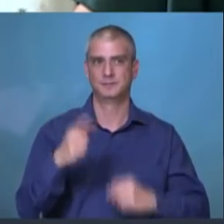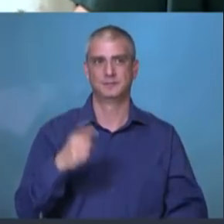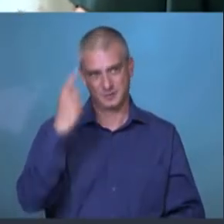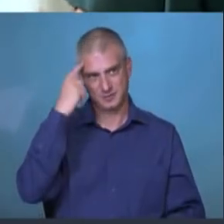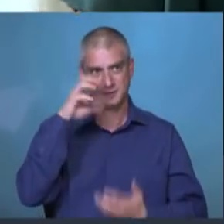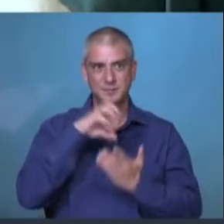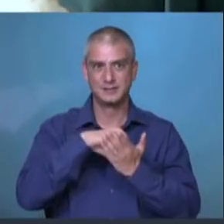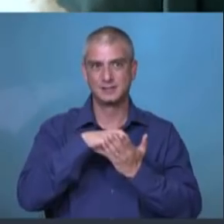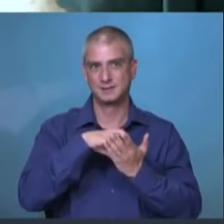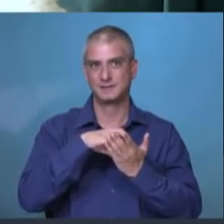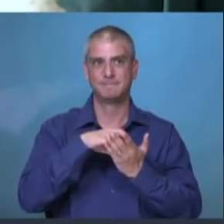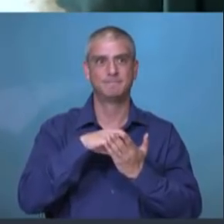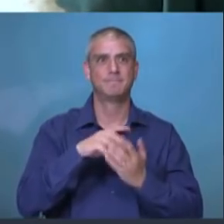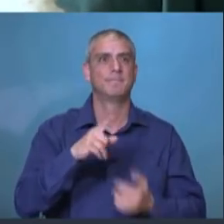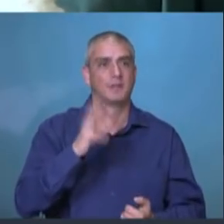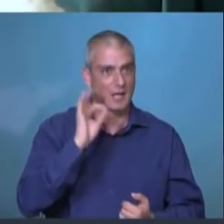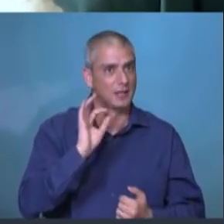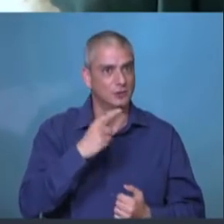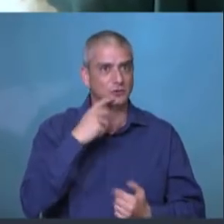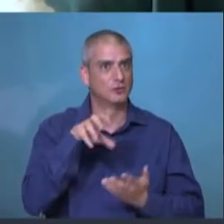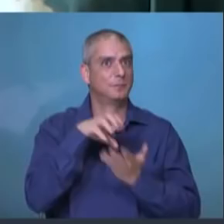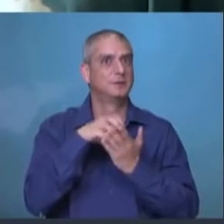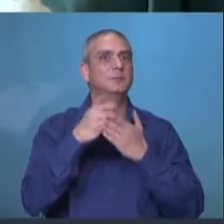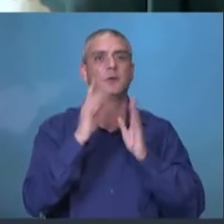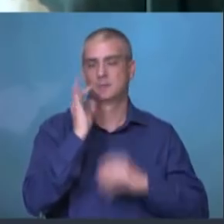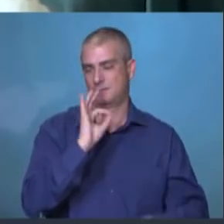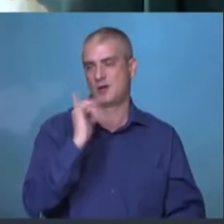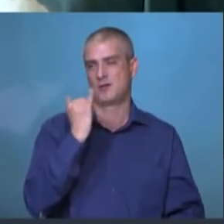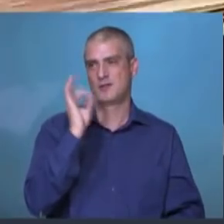שאת אחד הבסיסים. עדיין יש את המושג הזה של בסיסים